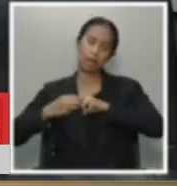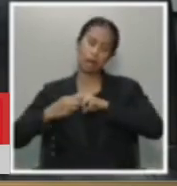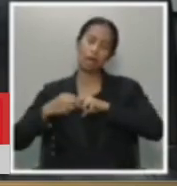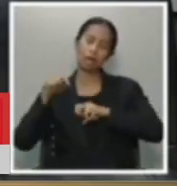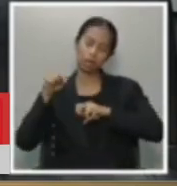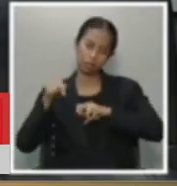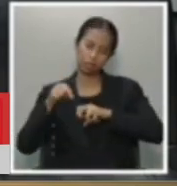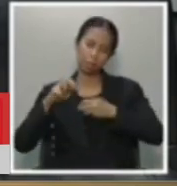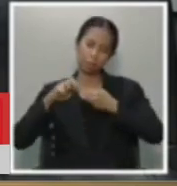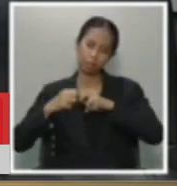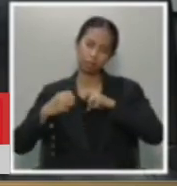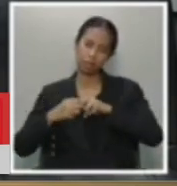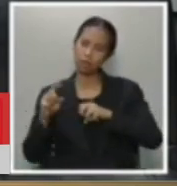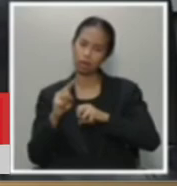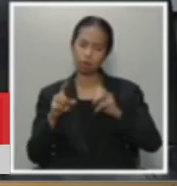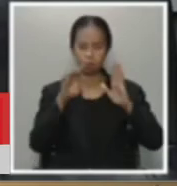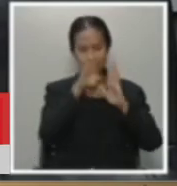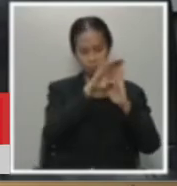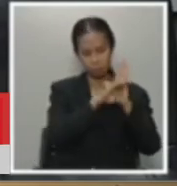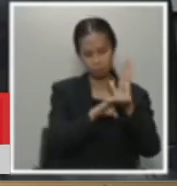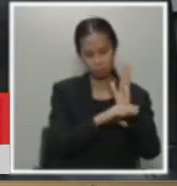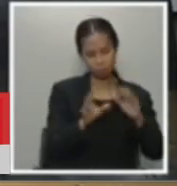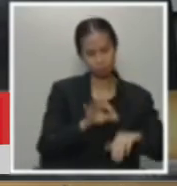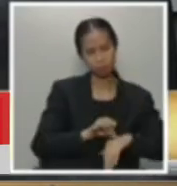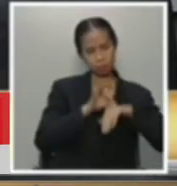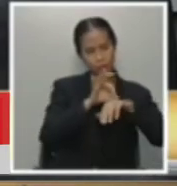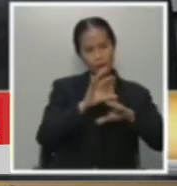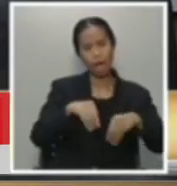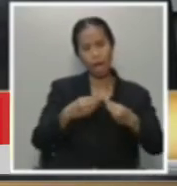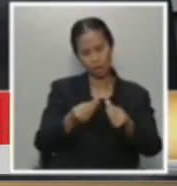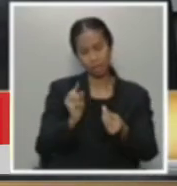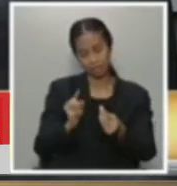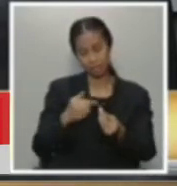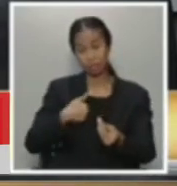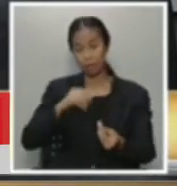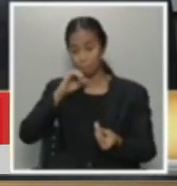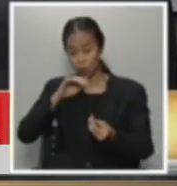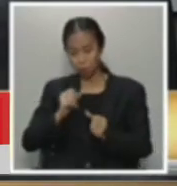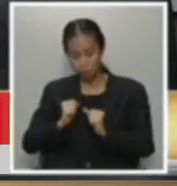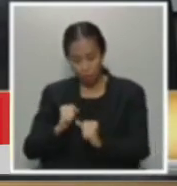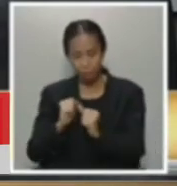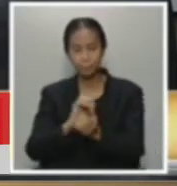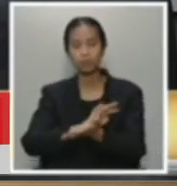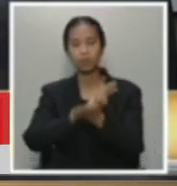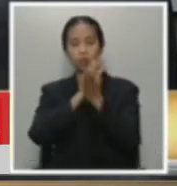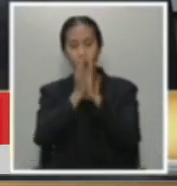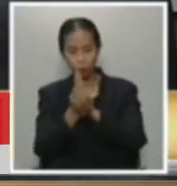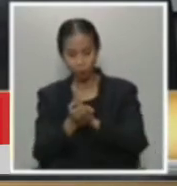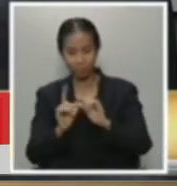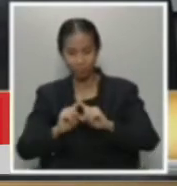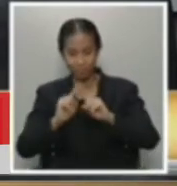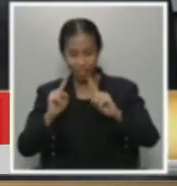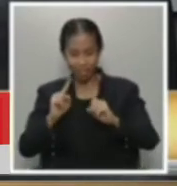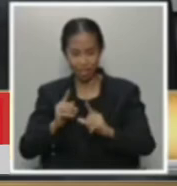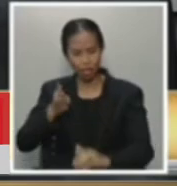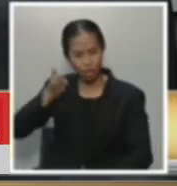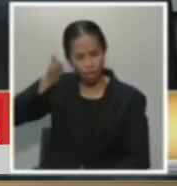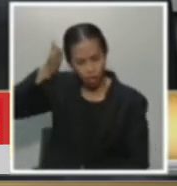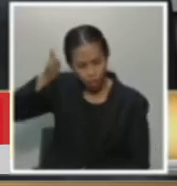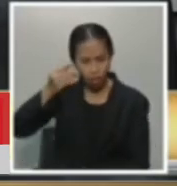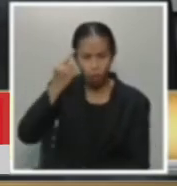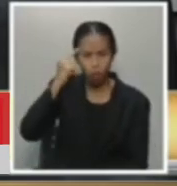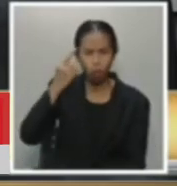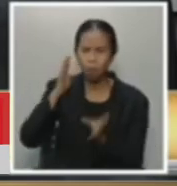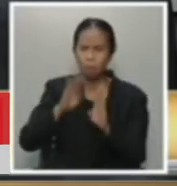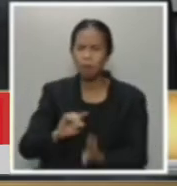มันเกิดจากกระบวนการแต่งตั้งซึ่งท่านพยายามจะทำบอกปฏิรูปแต่สุดท้ายมันไม่รู้จะลงคลองหรือมันจะไปข้างหน้าดีเพ